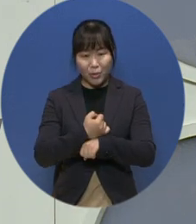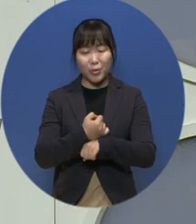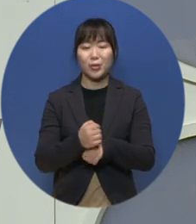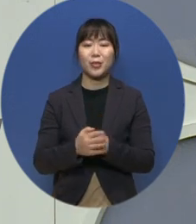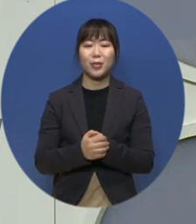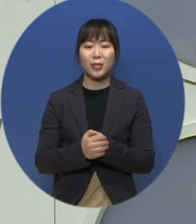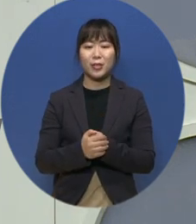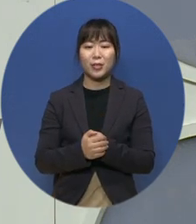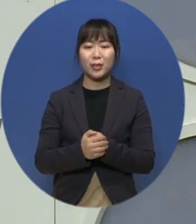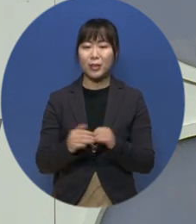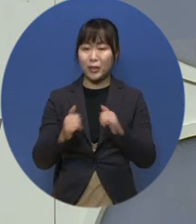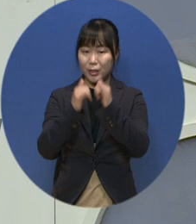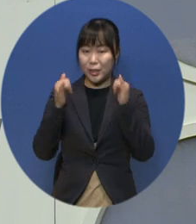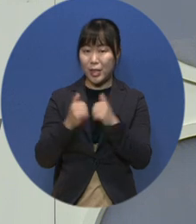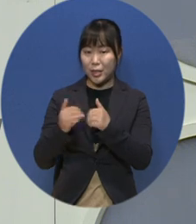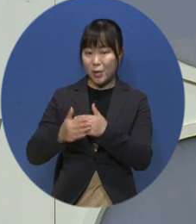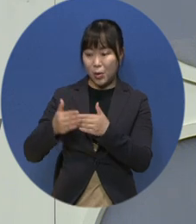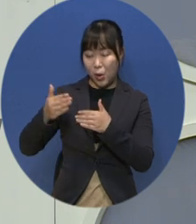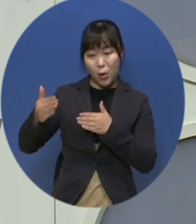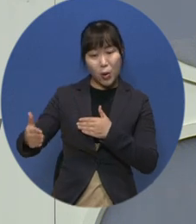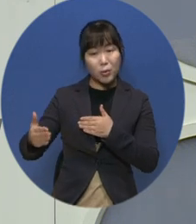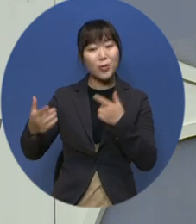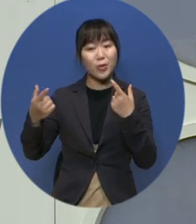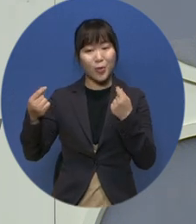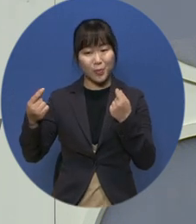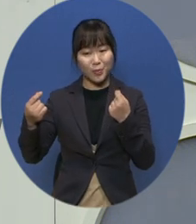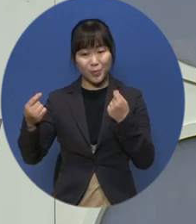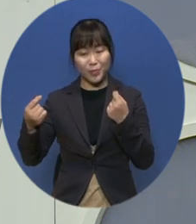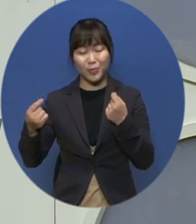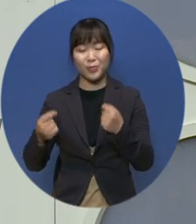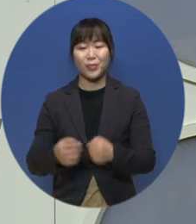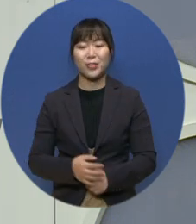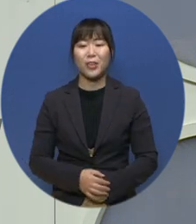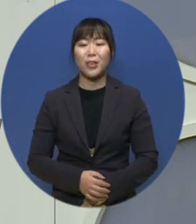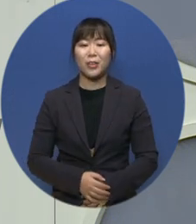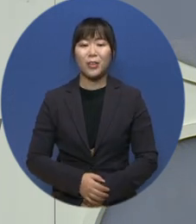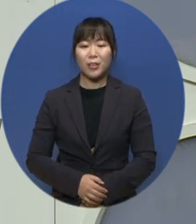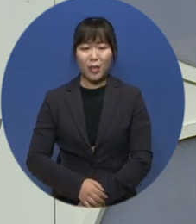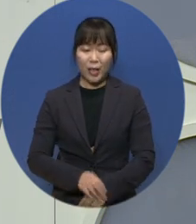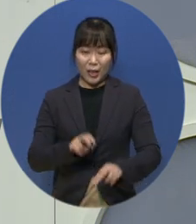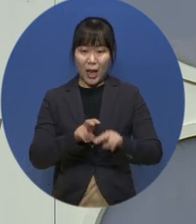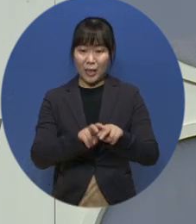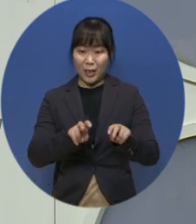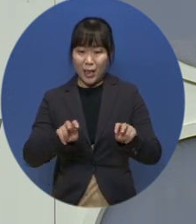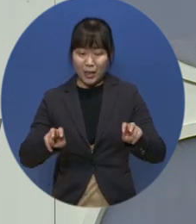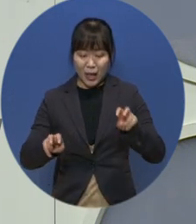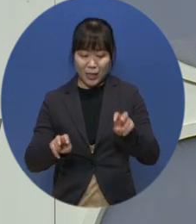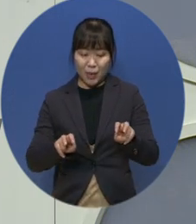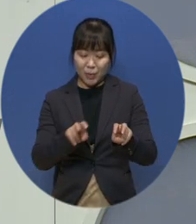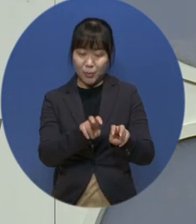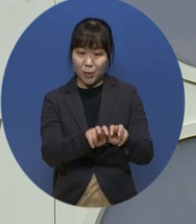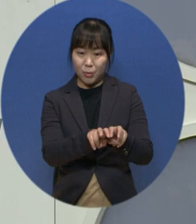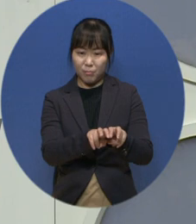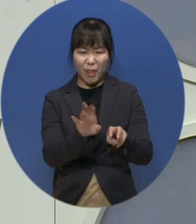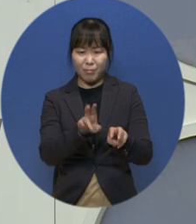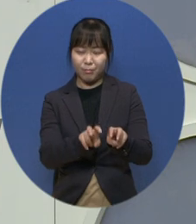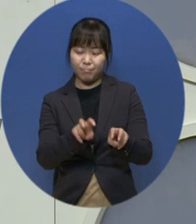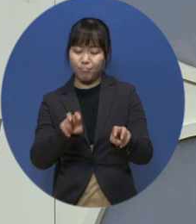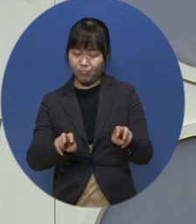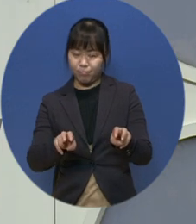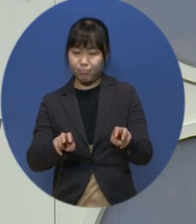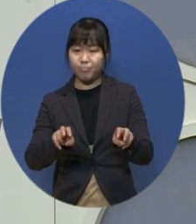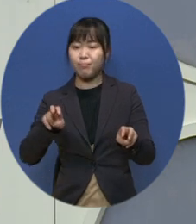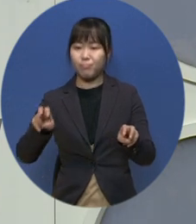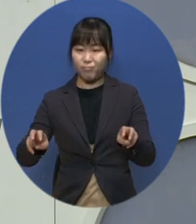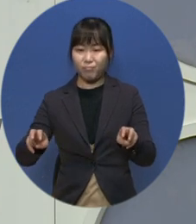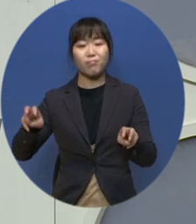그다음에 이제 사회적 거리 두기처럼 이제 관객석도 여기 한 사람 앉으면 또 뛰어서